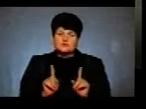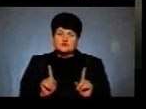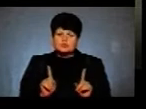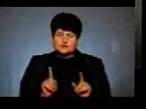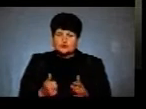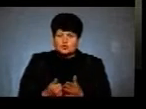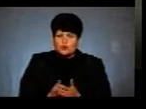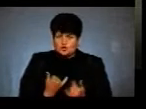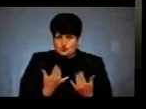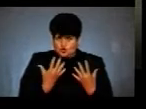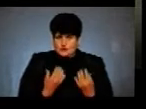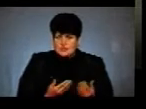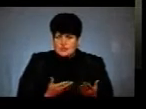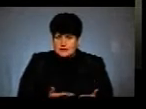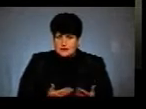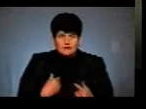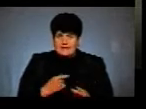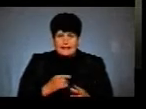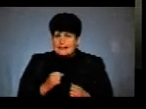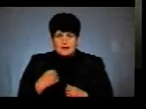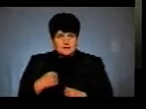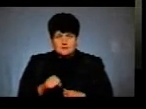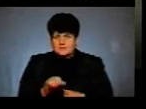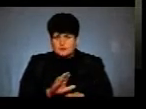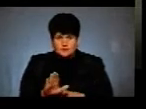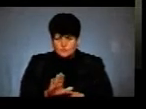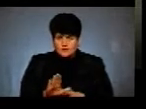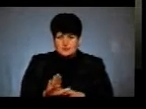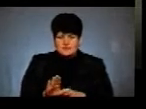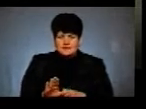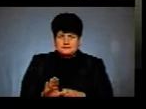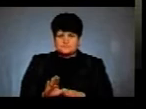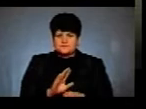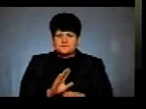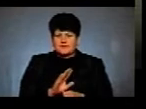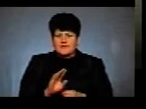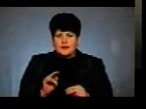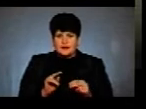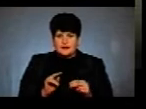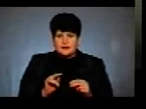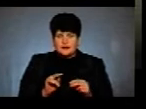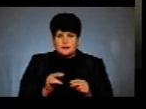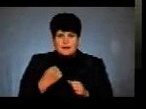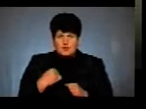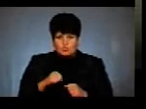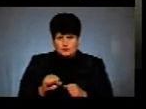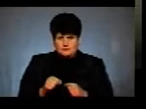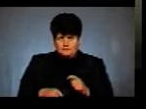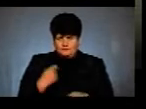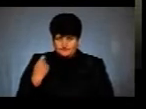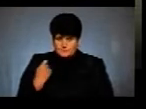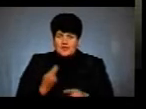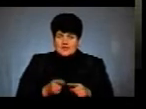до сьогоднішнього дня вони не побороли якісь прояви недоброчесності. І цей процес